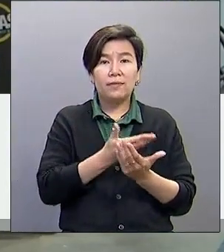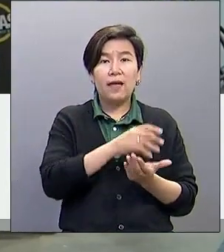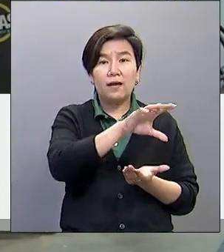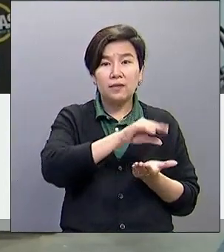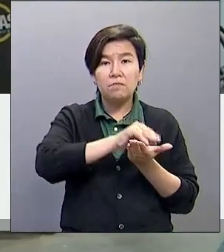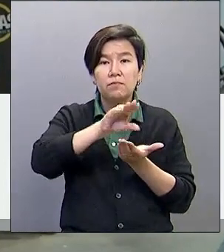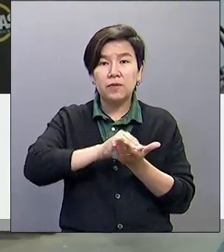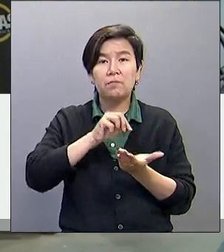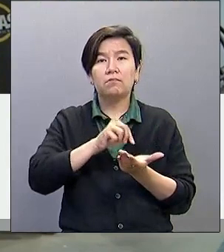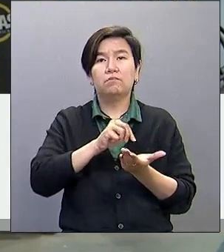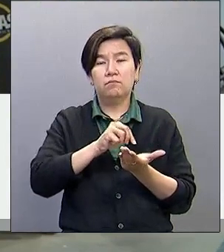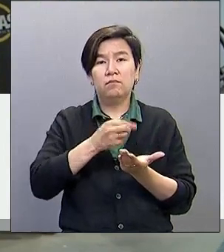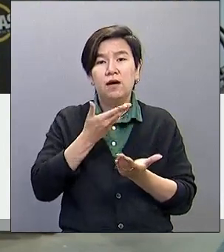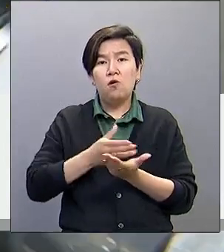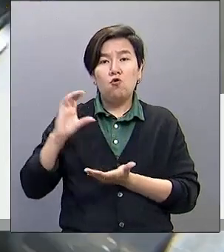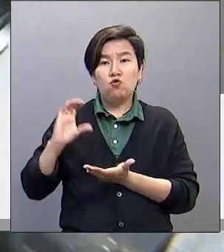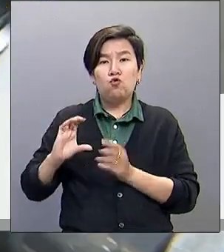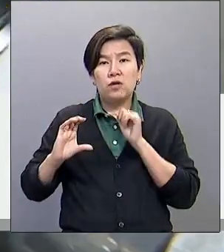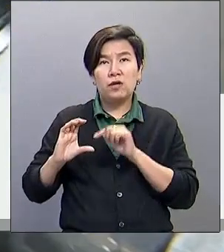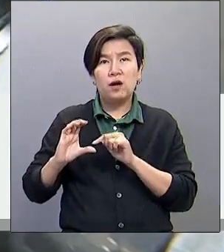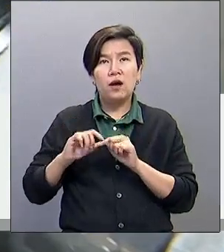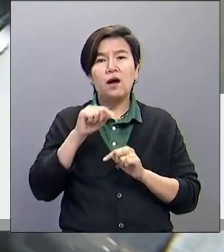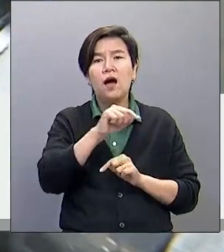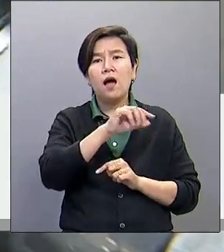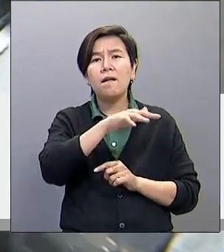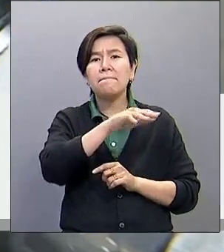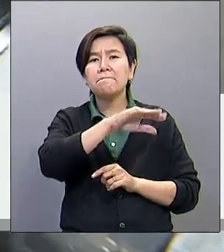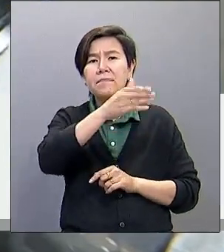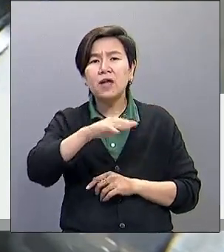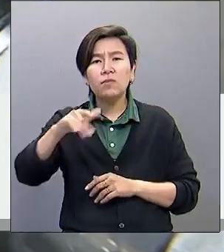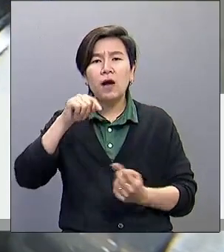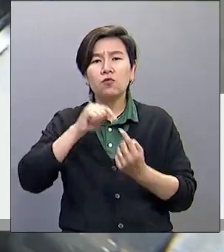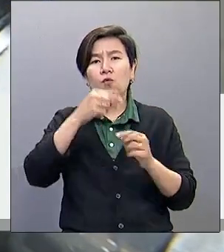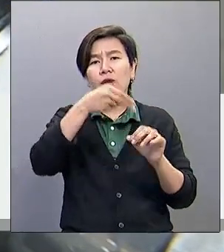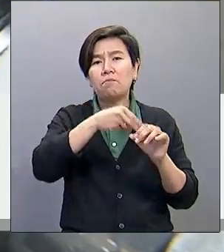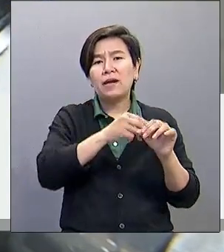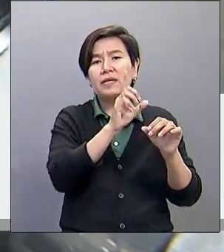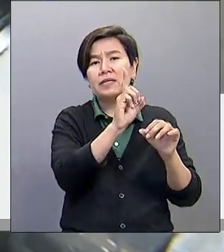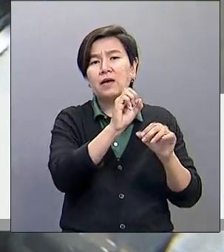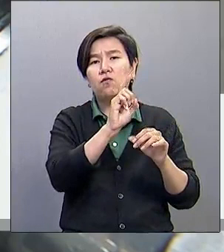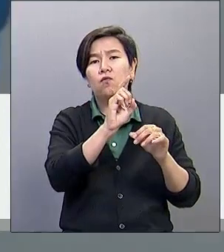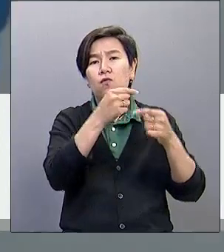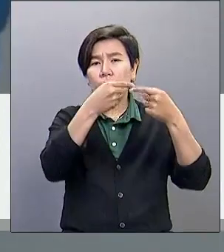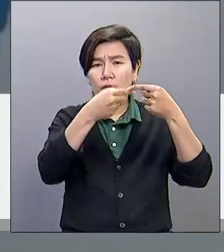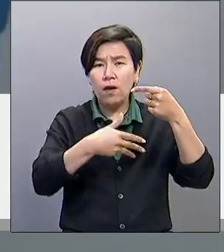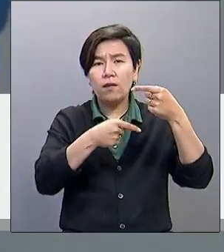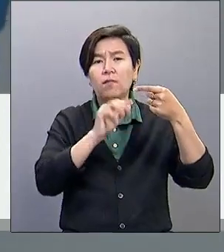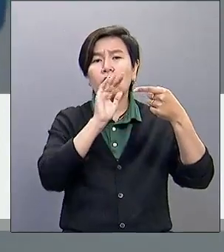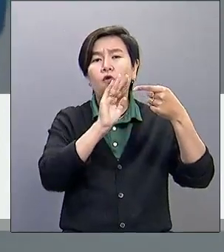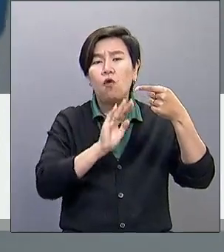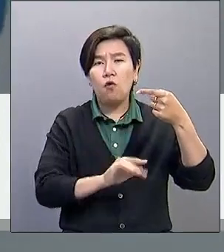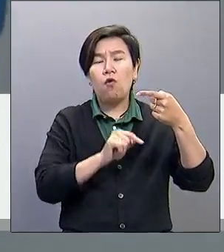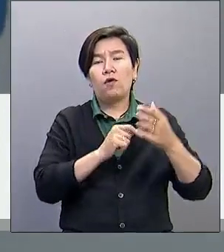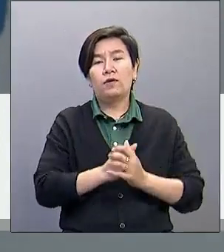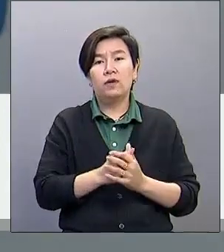กองทุนน้ำมันเชื้อเพลิงในอัตราที่แตกต่างกันตามประเภทน้ำมันดีเซลนะคะรวมถึงให้ไปพิจารณา